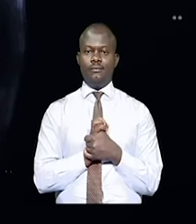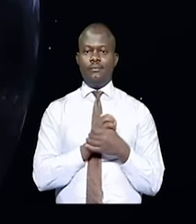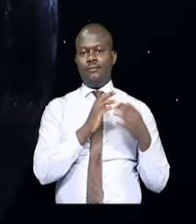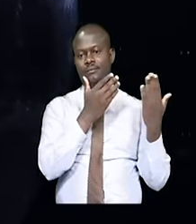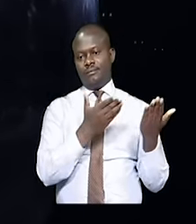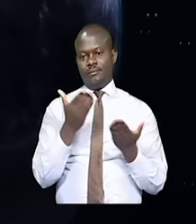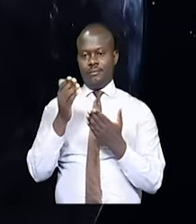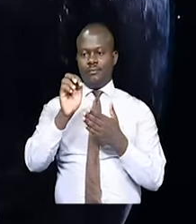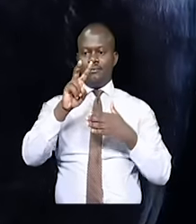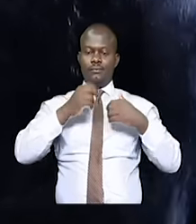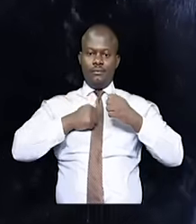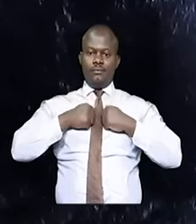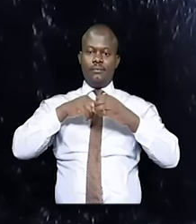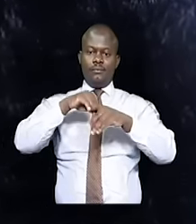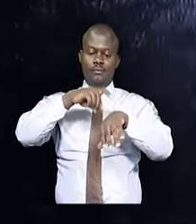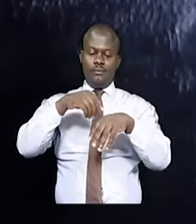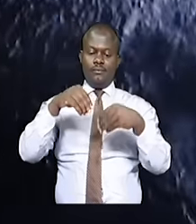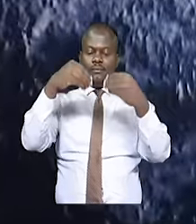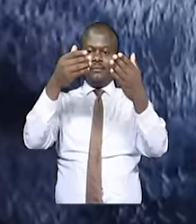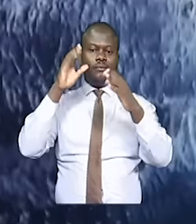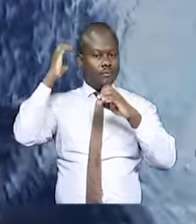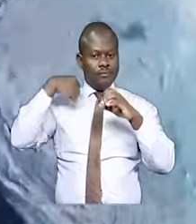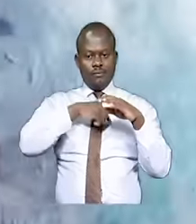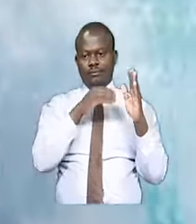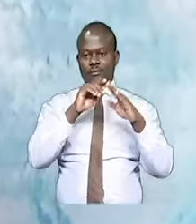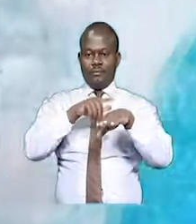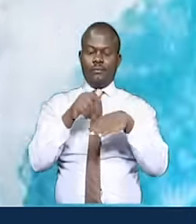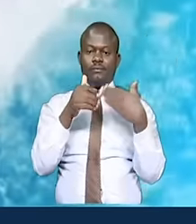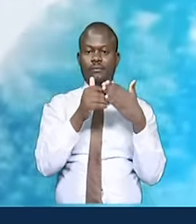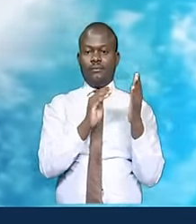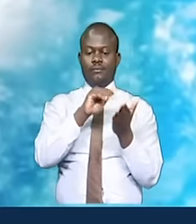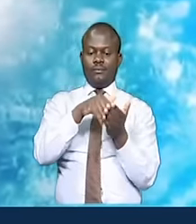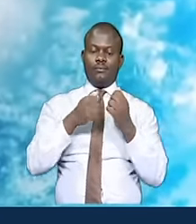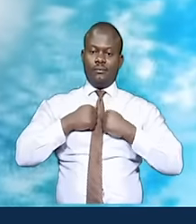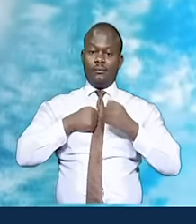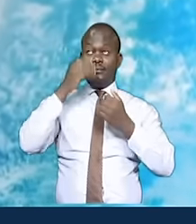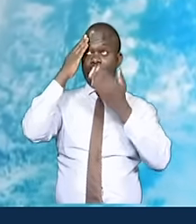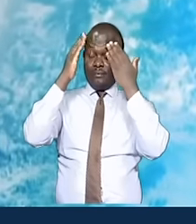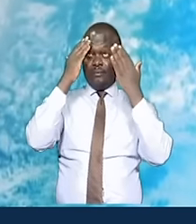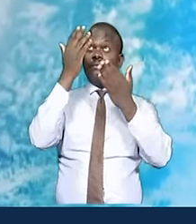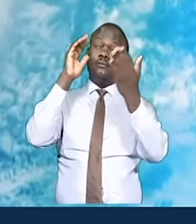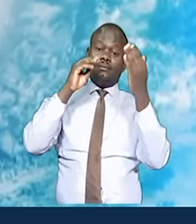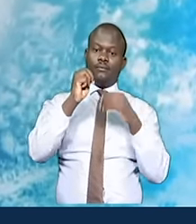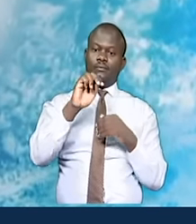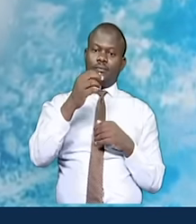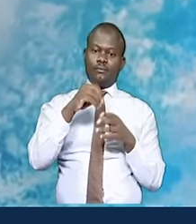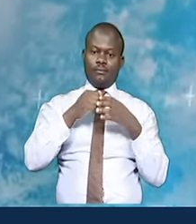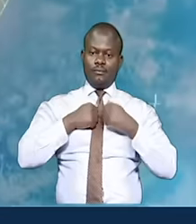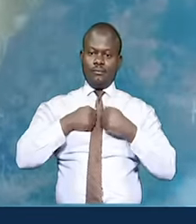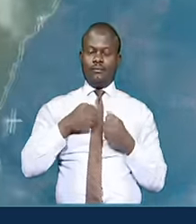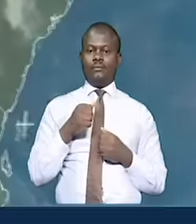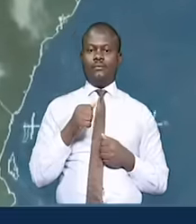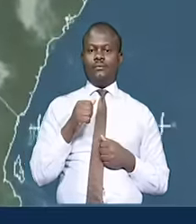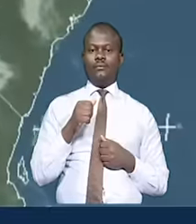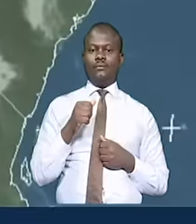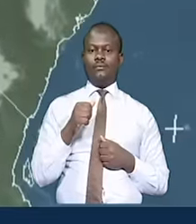Ikaze kuri televiziyo y'u Rwanda uno mwanya tubagezeho amakuru yiteganya giye mwamwateguriye n'ikigo cy'u Rwanda cy'umenye bw'ikirere Meteo Rwanda nge ugiye kuri bagezeho